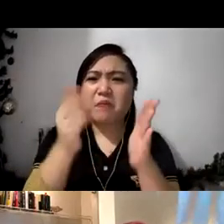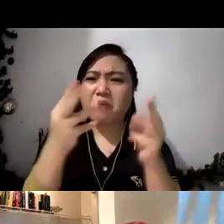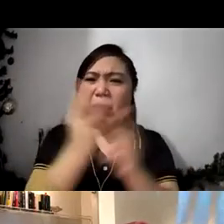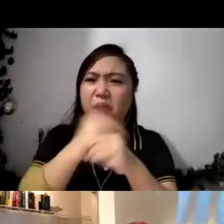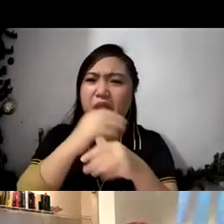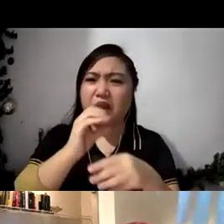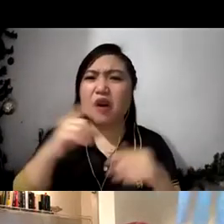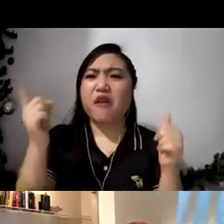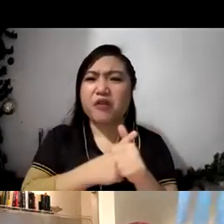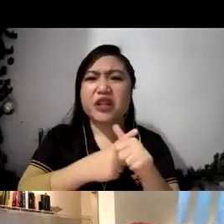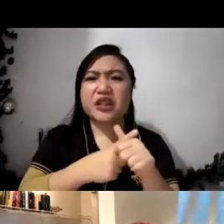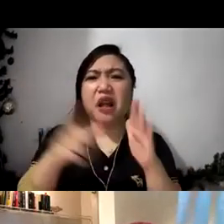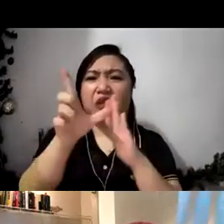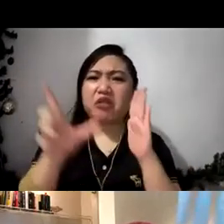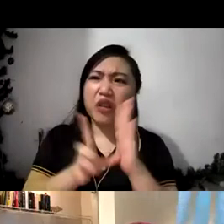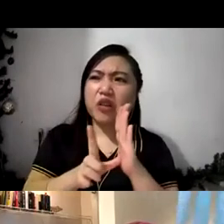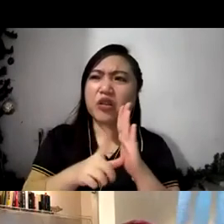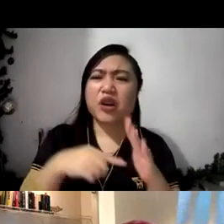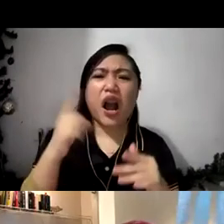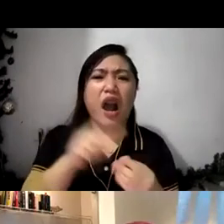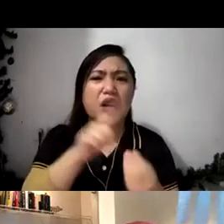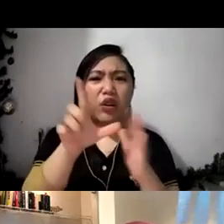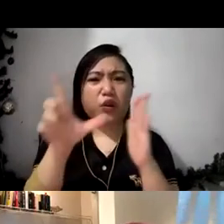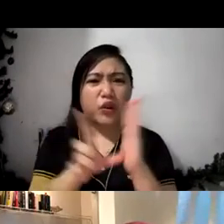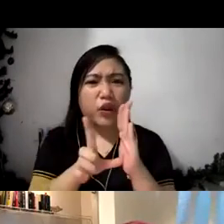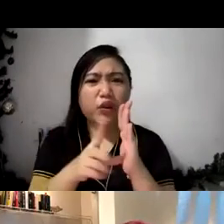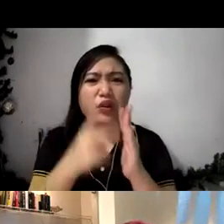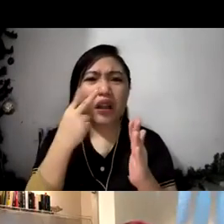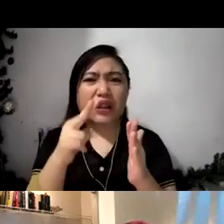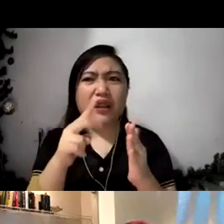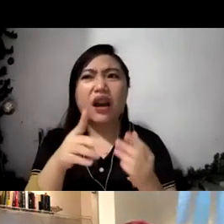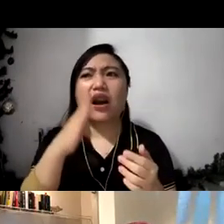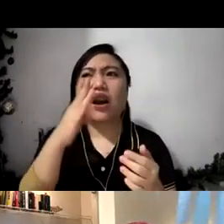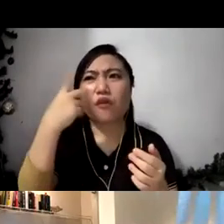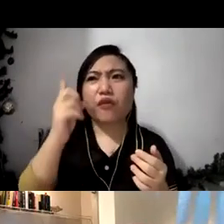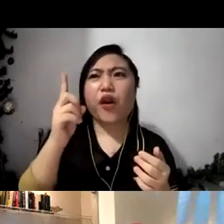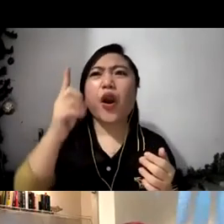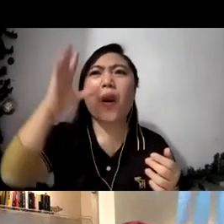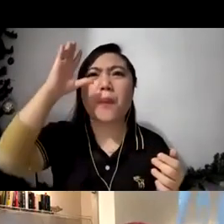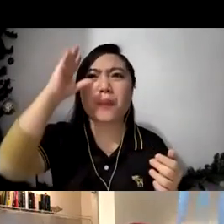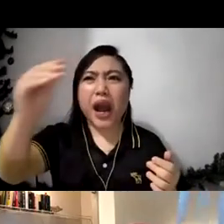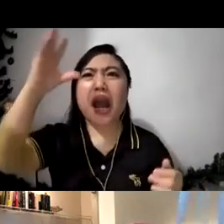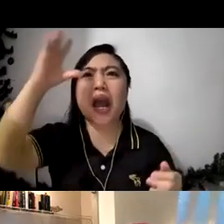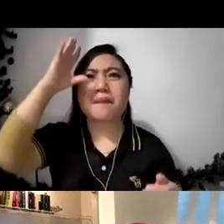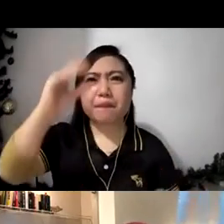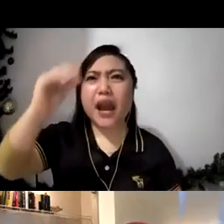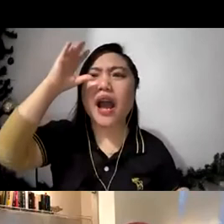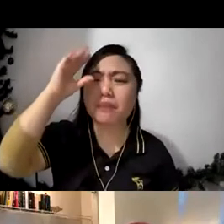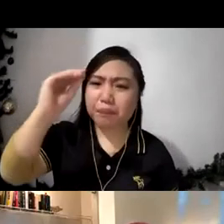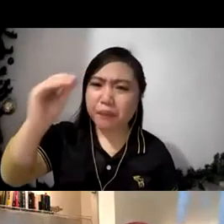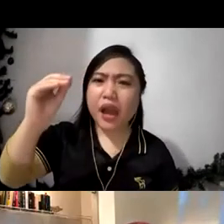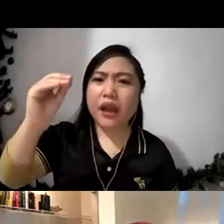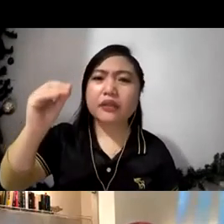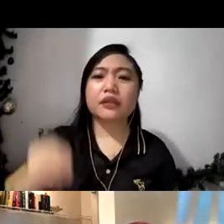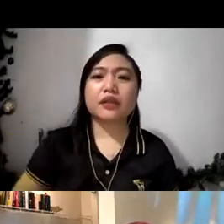natin, ano, ang mga articulation ay die mankind, no, men, yun ang palagi, no, yun ang